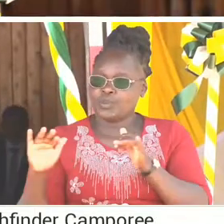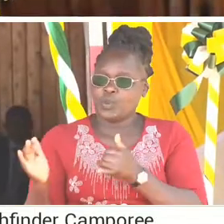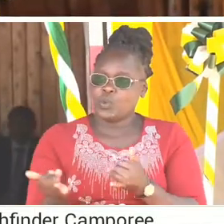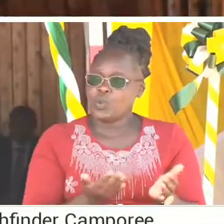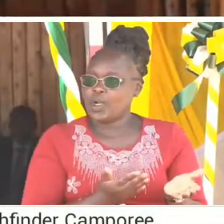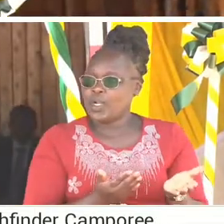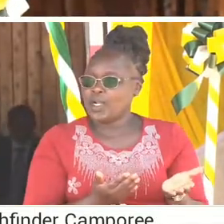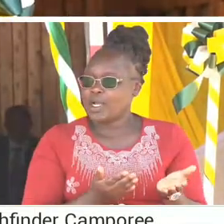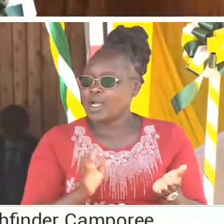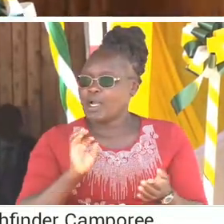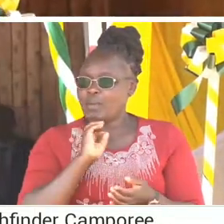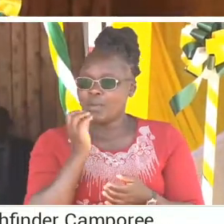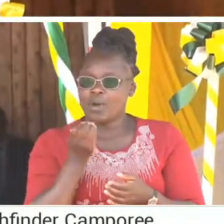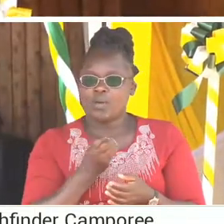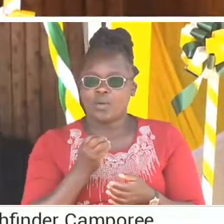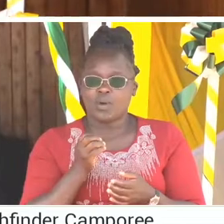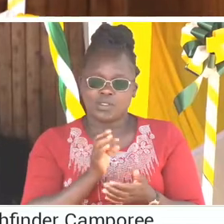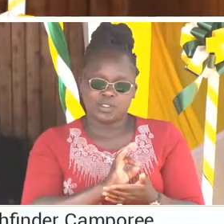kuendeleza program kuanzia hapa.